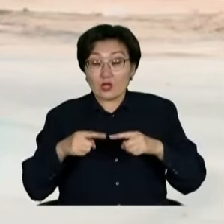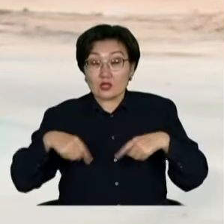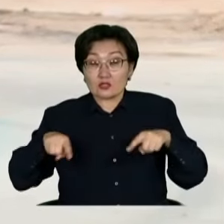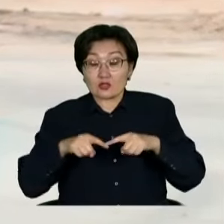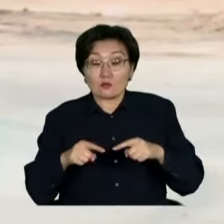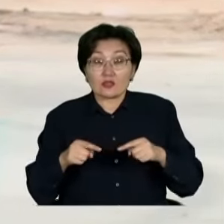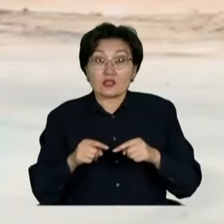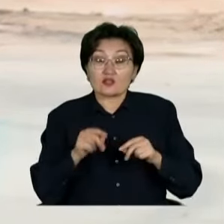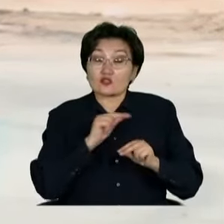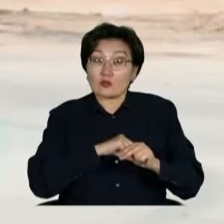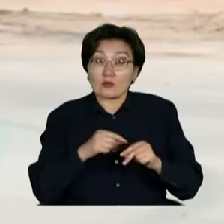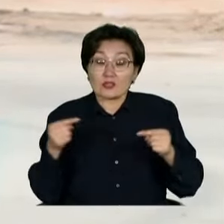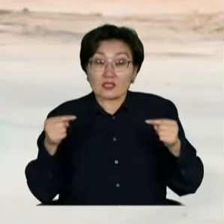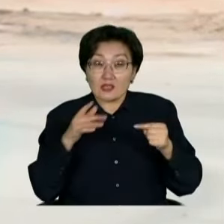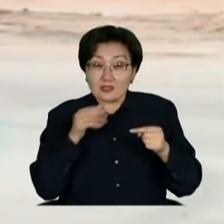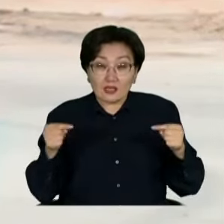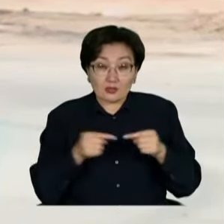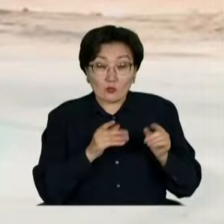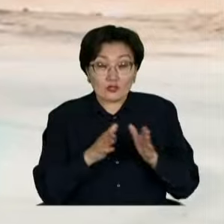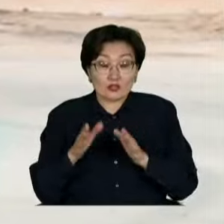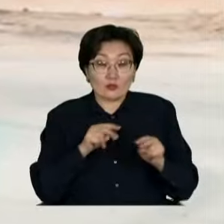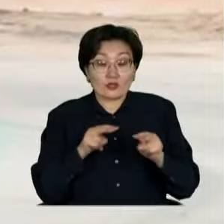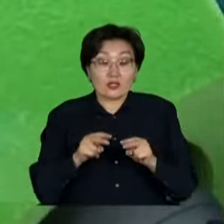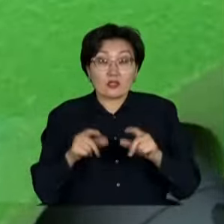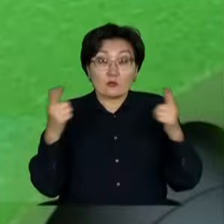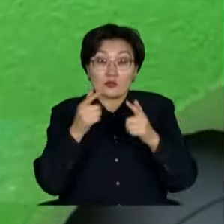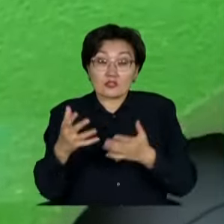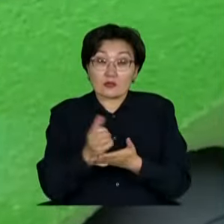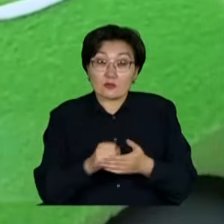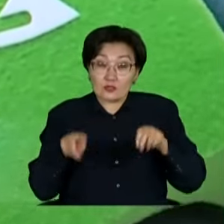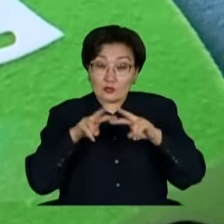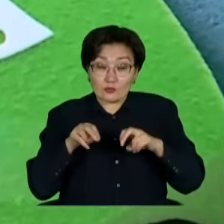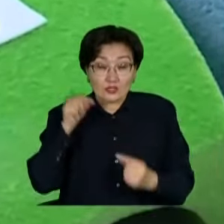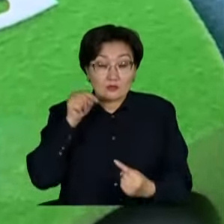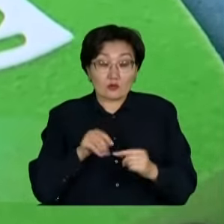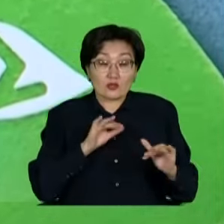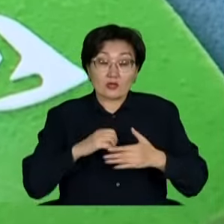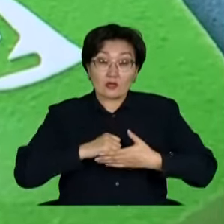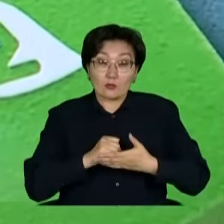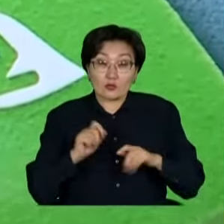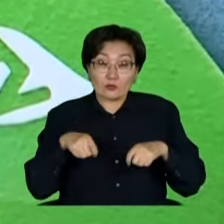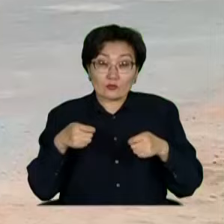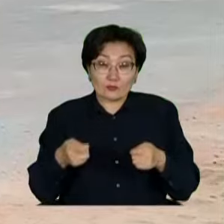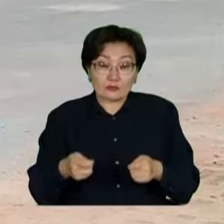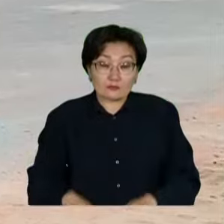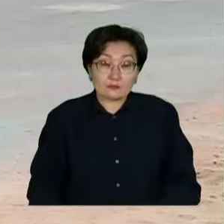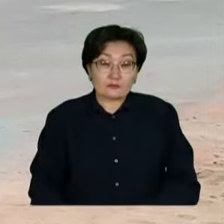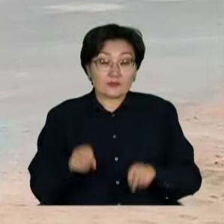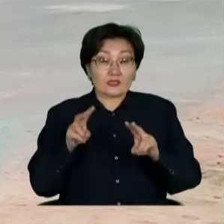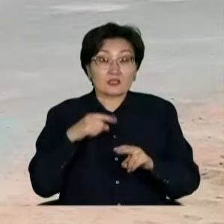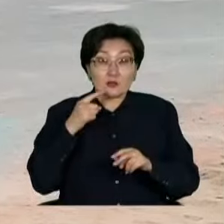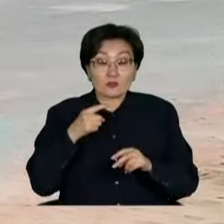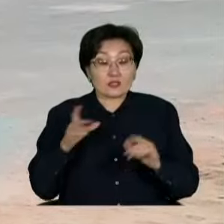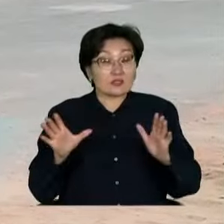нақты уақыт режимінде бақылауға, деректерді үздіксіз жинауға, талдауға және сәйкес шаралар қабылдауға мүмкіндік береді. Мамандардың